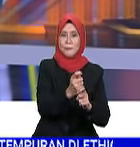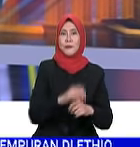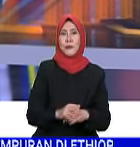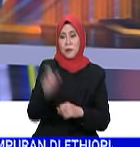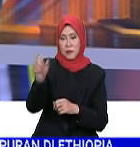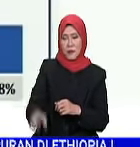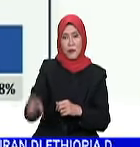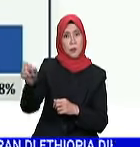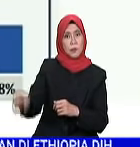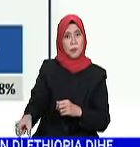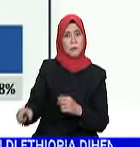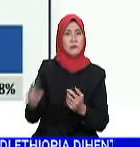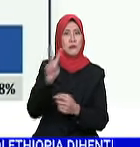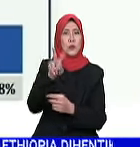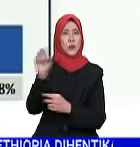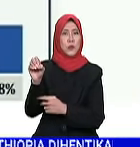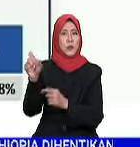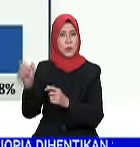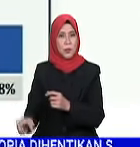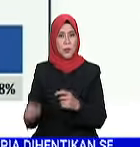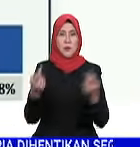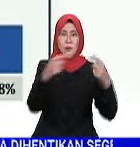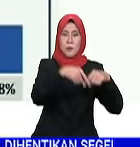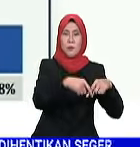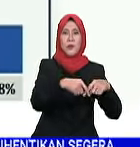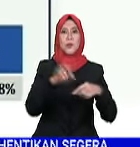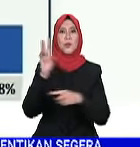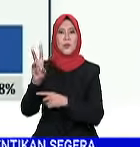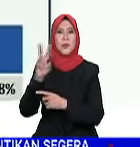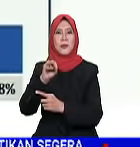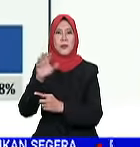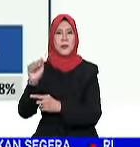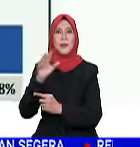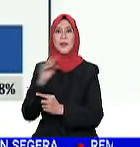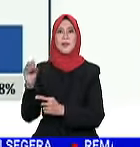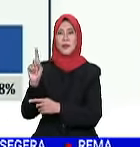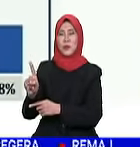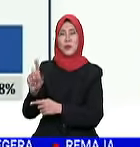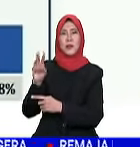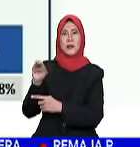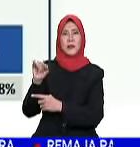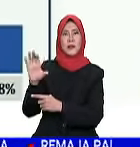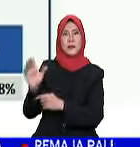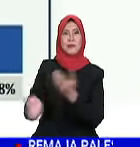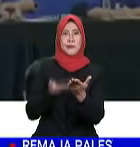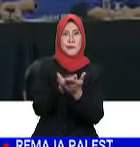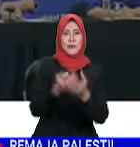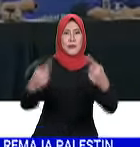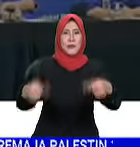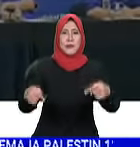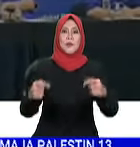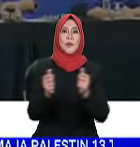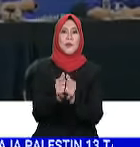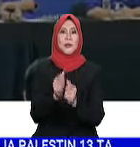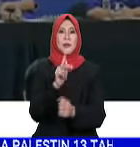dicalonkan masing-masing 20 calon dari UMNO, 7 MCA dan 1 dari MIC. BN turut mempertandingkan dua anak